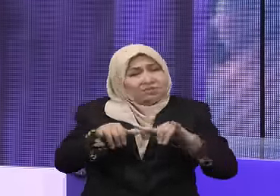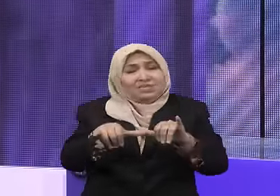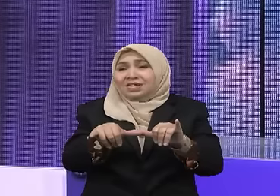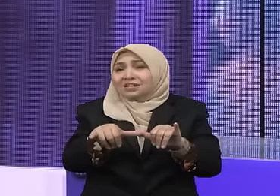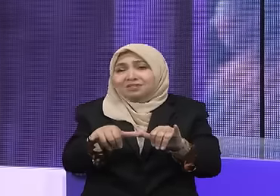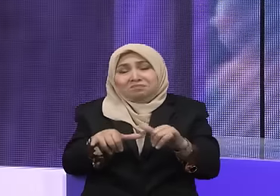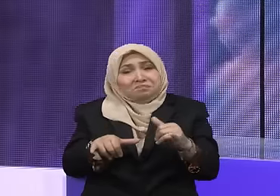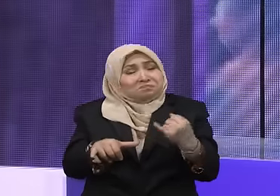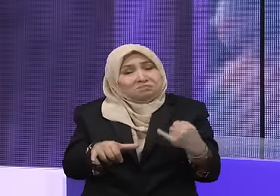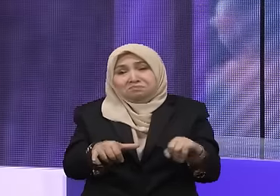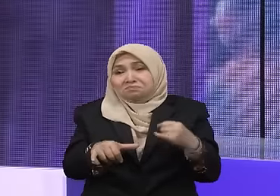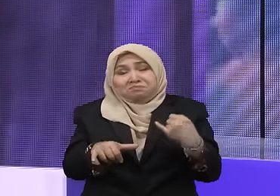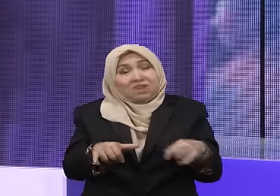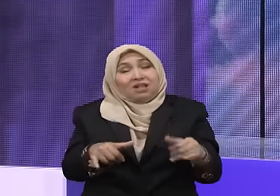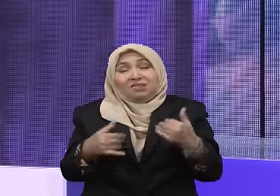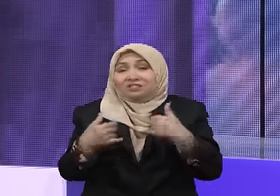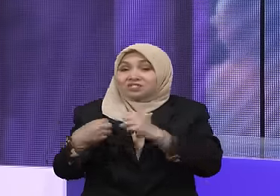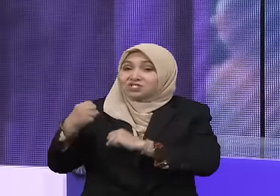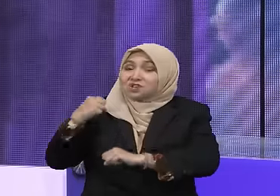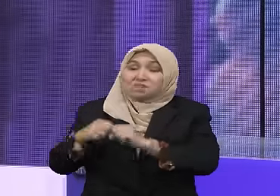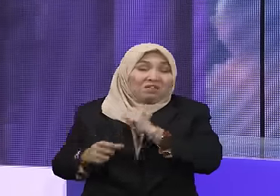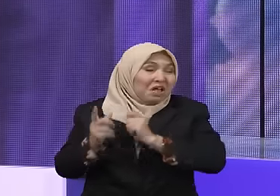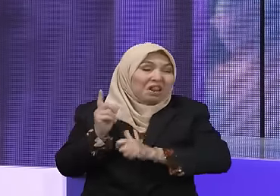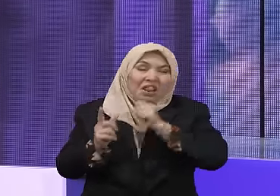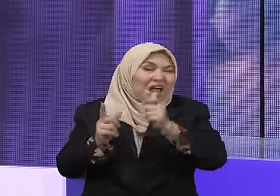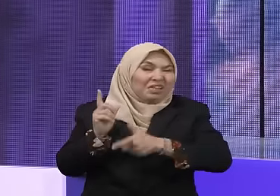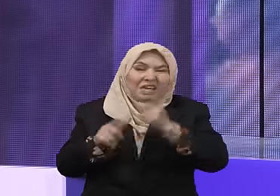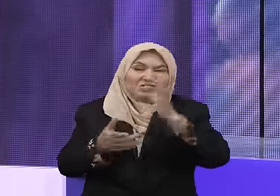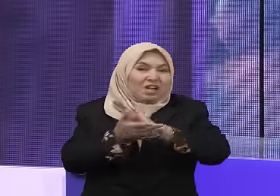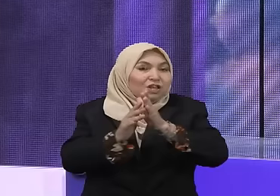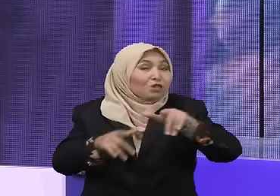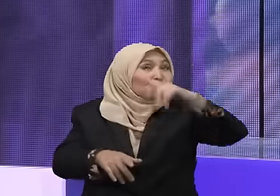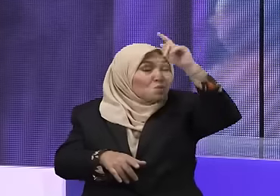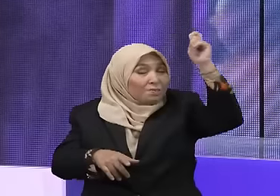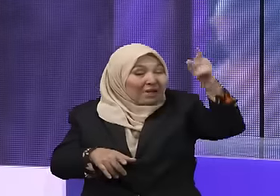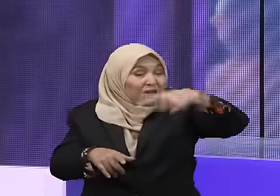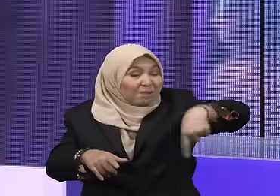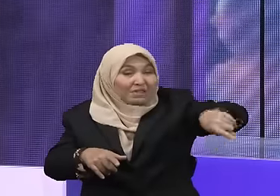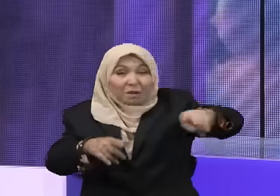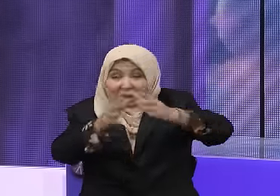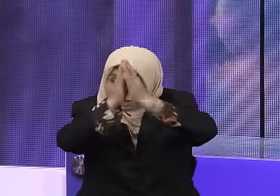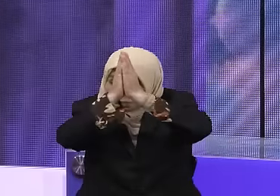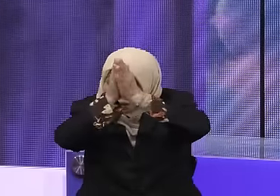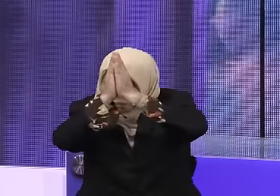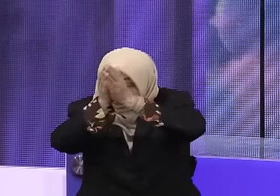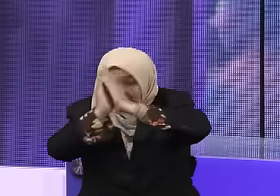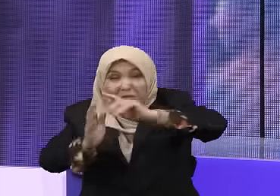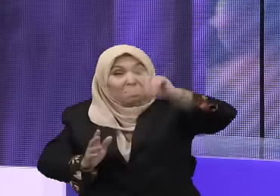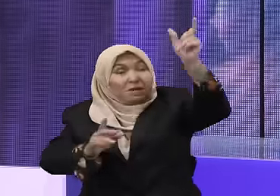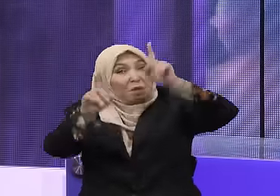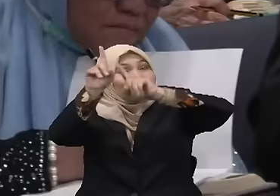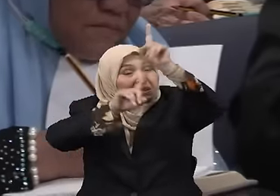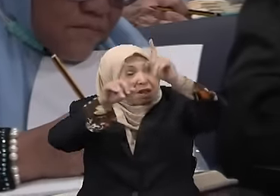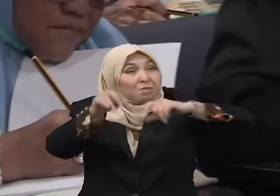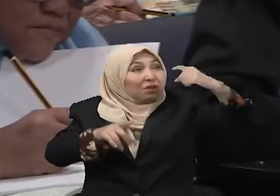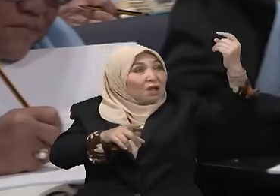tidak lagi mempunyai sifat, iaitu tidak layak menjadi Tuhan kepada mereka yang menyembah bintang, yang menyembah matahari